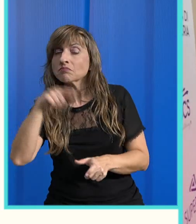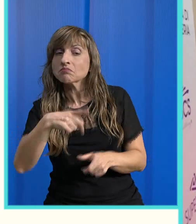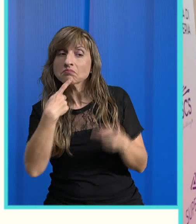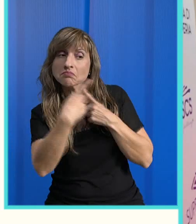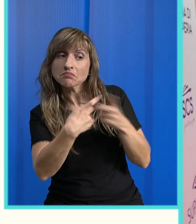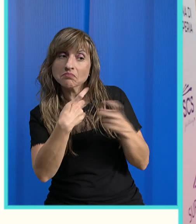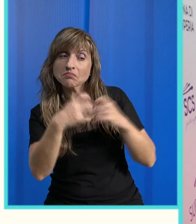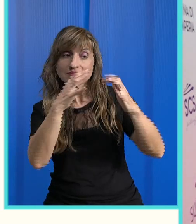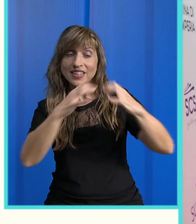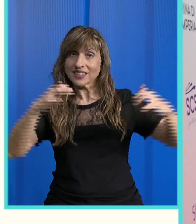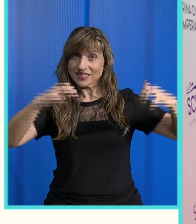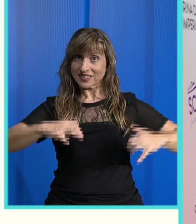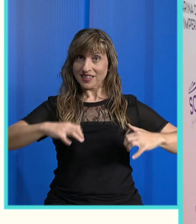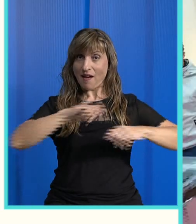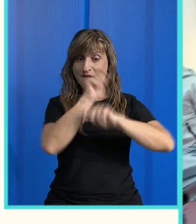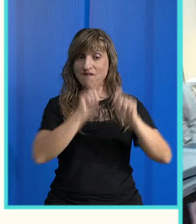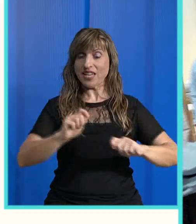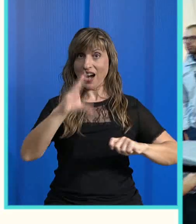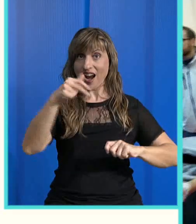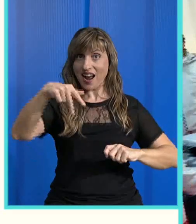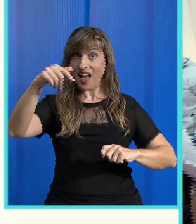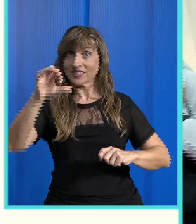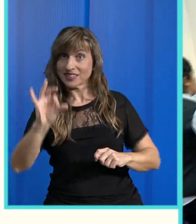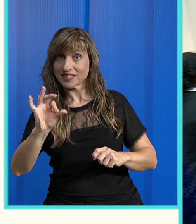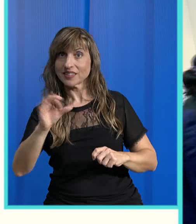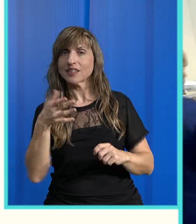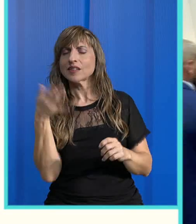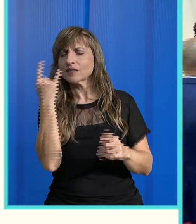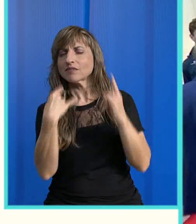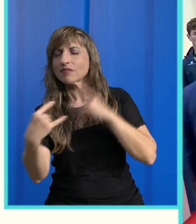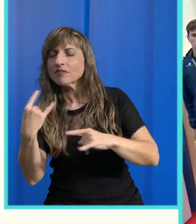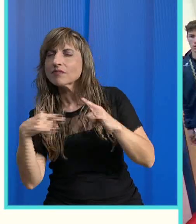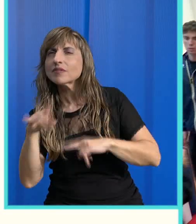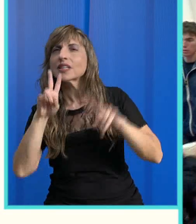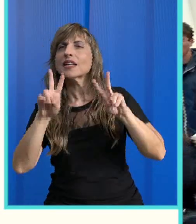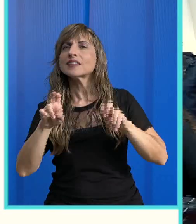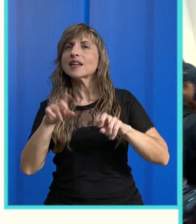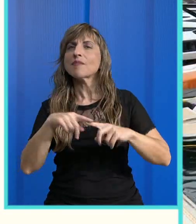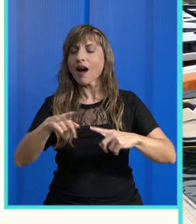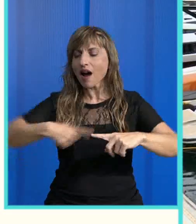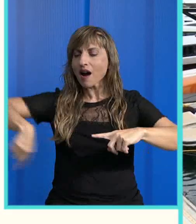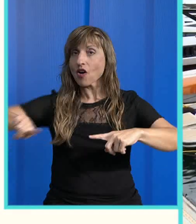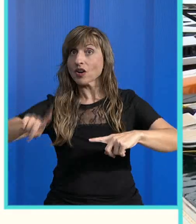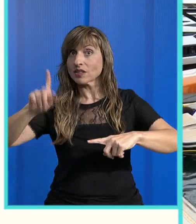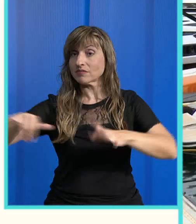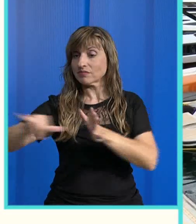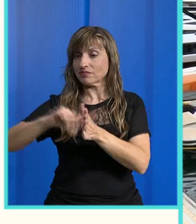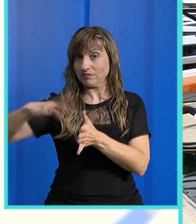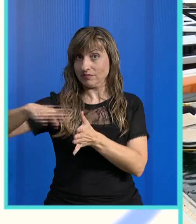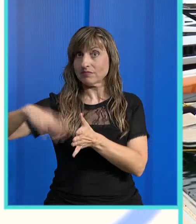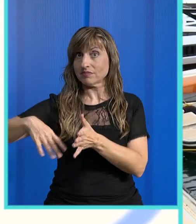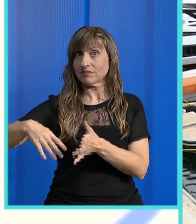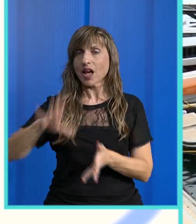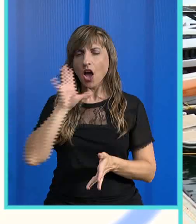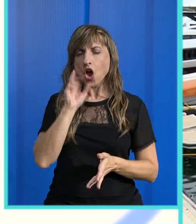'estant badaloní del Saló Nàutic de Canes ho han fet atrets pel Canal del Gorg i la seva proximitat amb Barcelona. Això ha portat el govern a reflexionar sobre